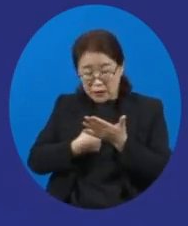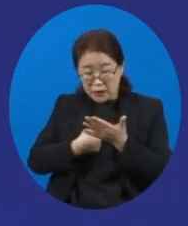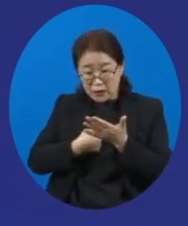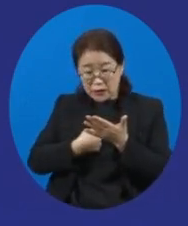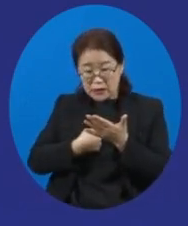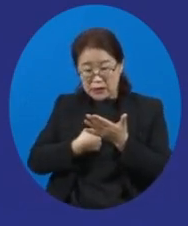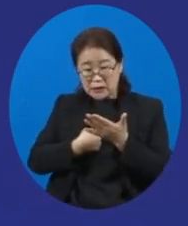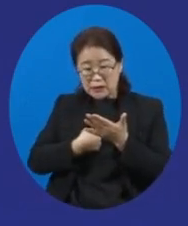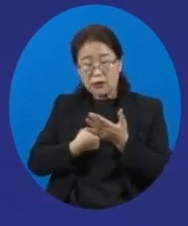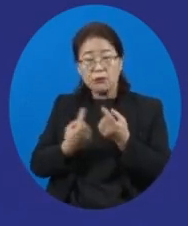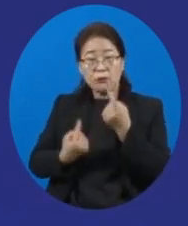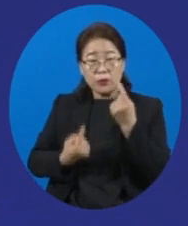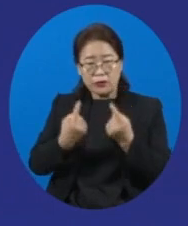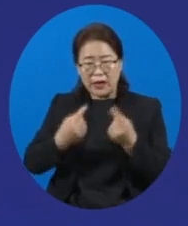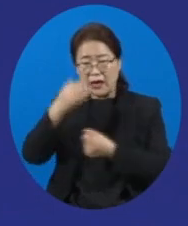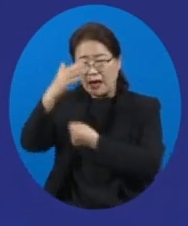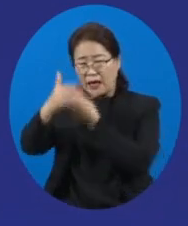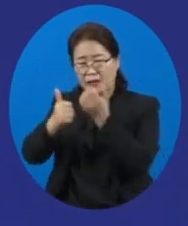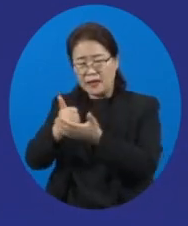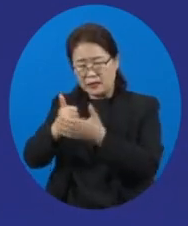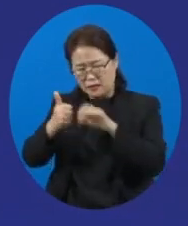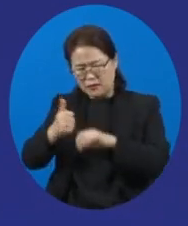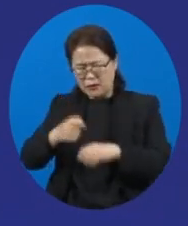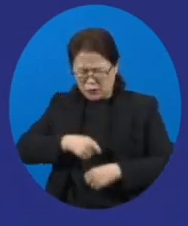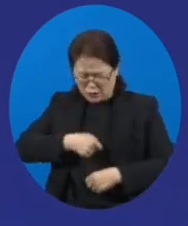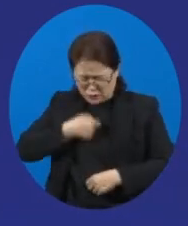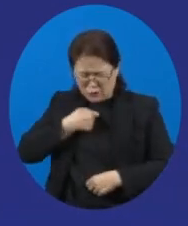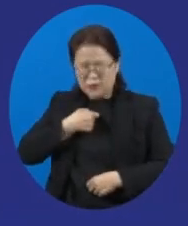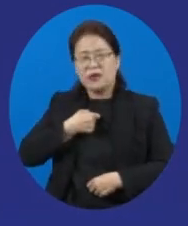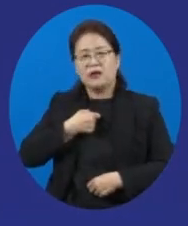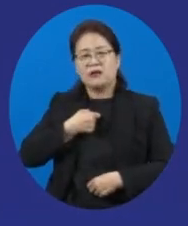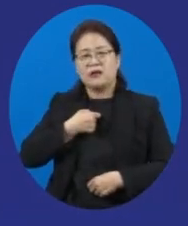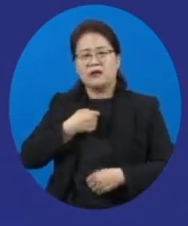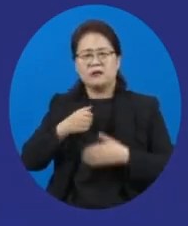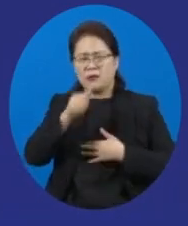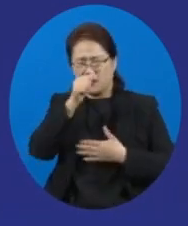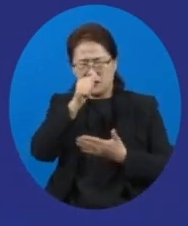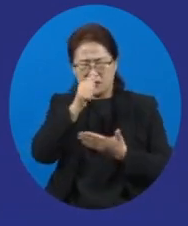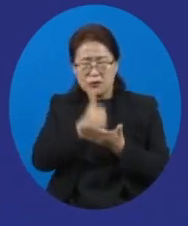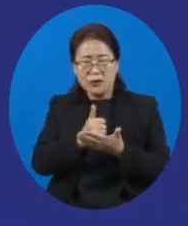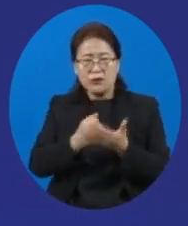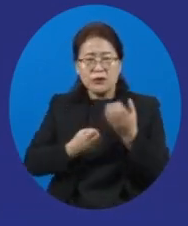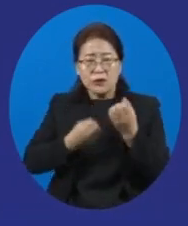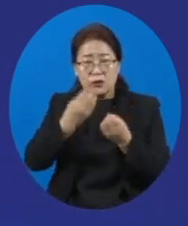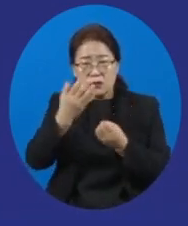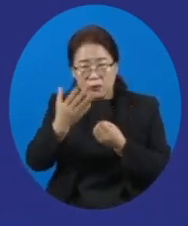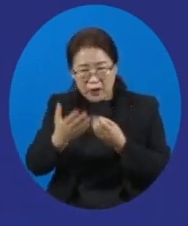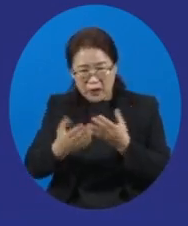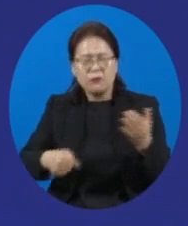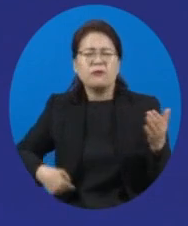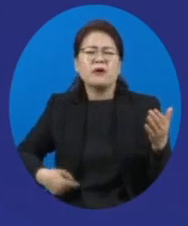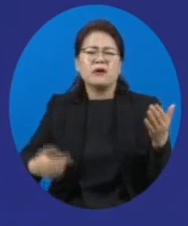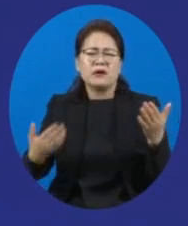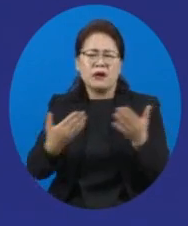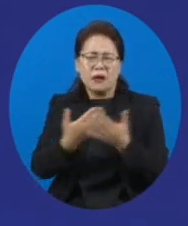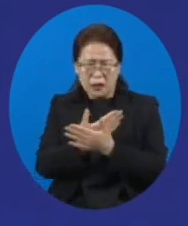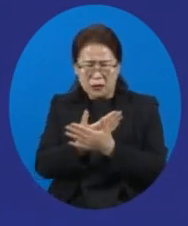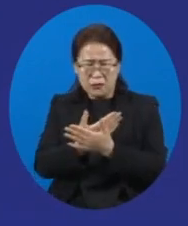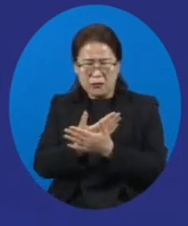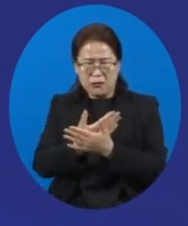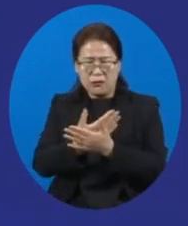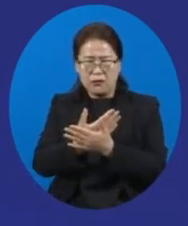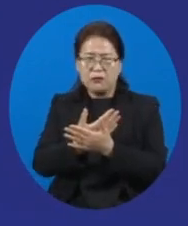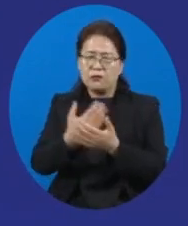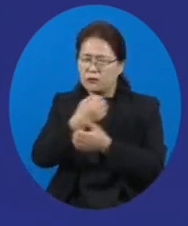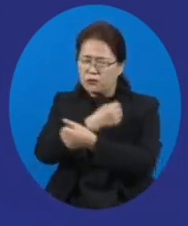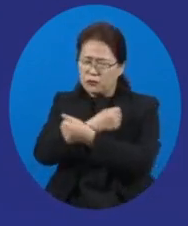사실보다도 하나님 앞에서 솔직하게 내 자신의 죄를 고백하고 용서를 구하는